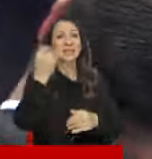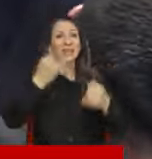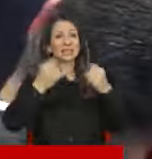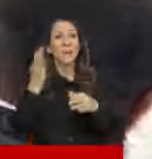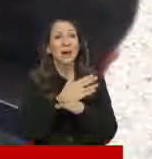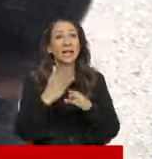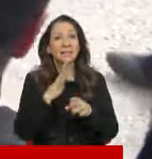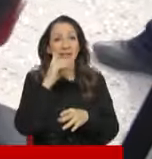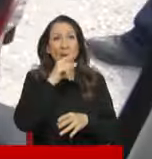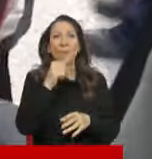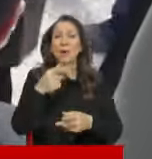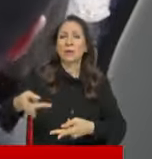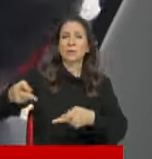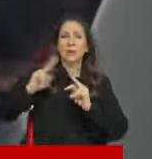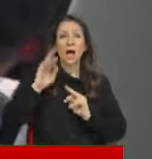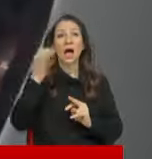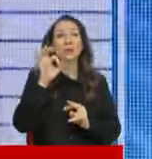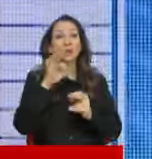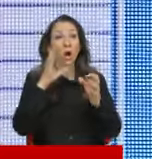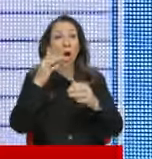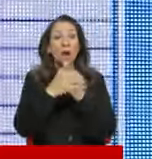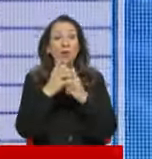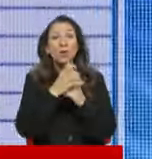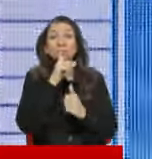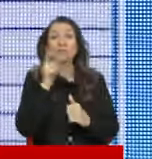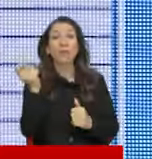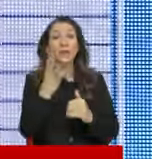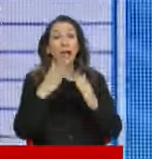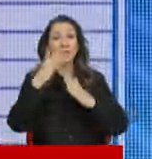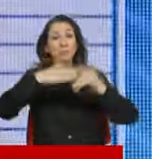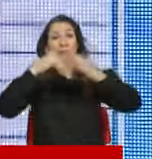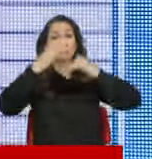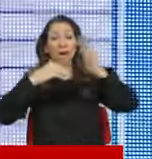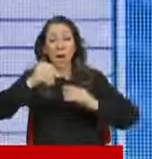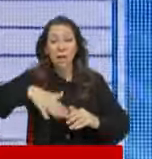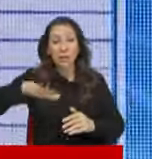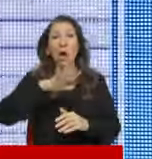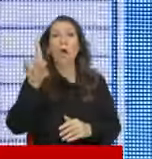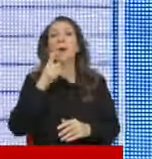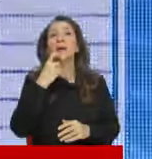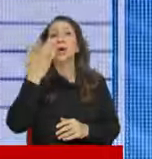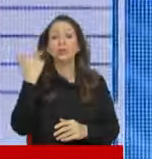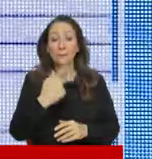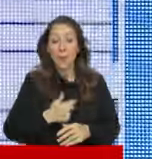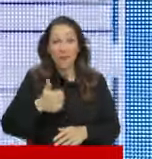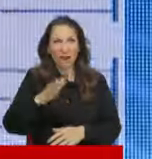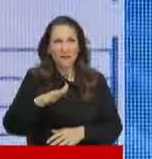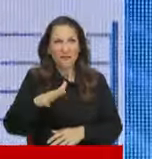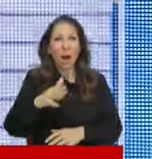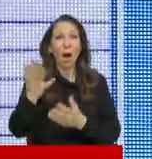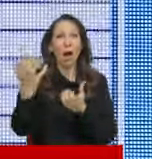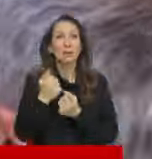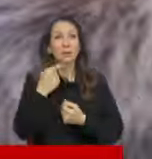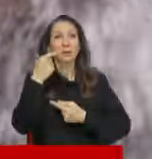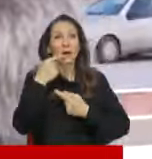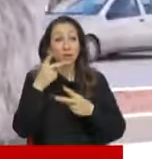varlığı için Babadan kalma diyen Altınok'un Antalya'da üzerinde yüzlerce konut inşa edilen arsayı 10 yıl önce yani belediye başkanıyken